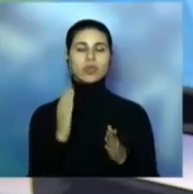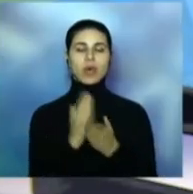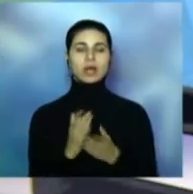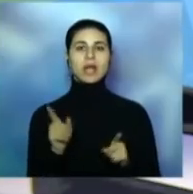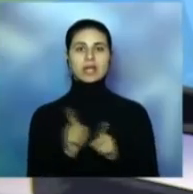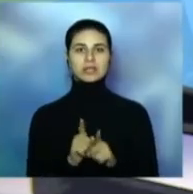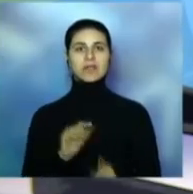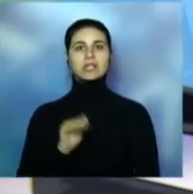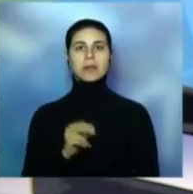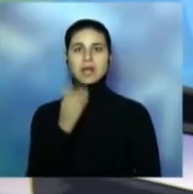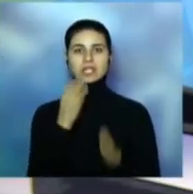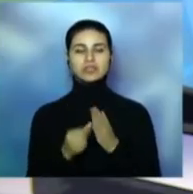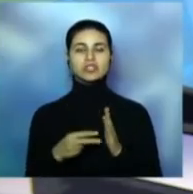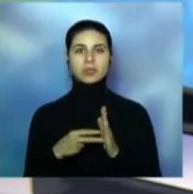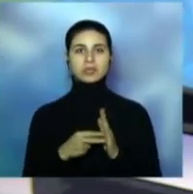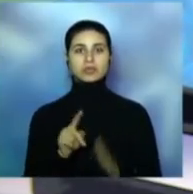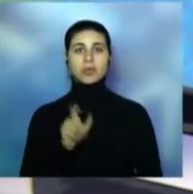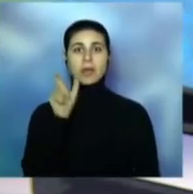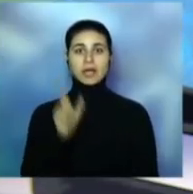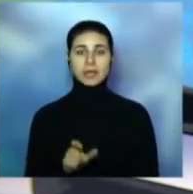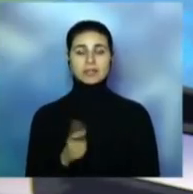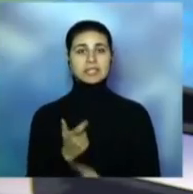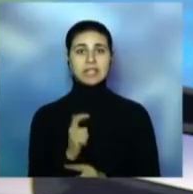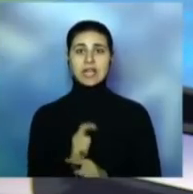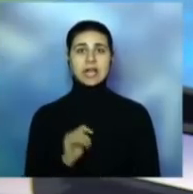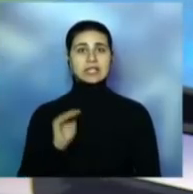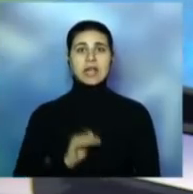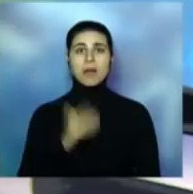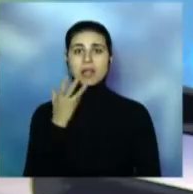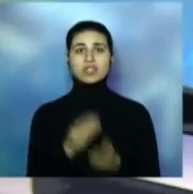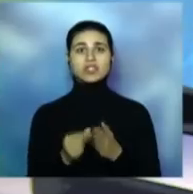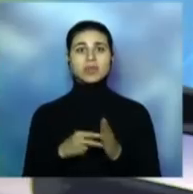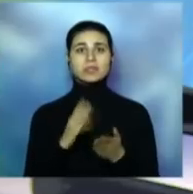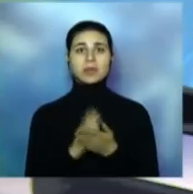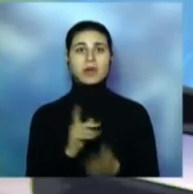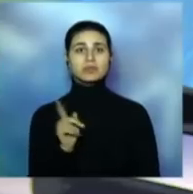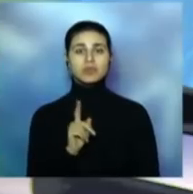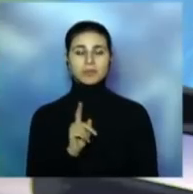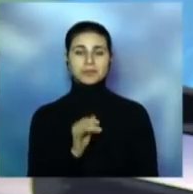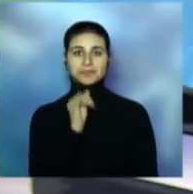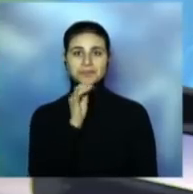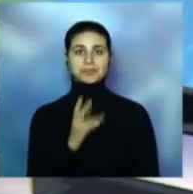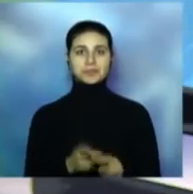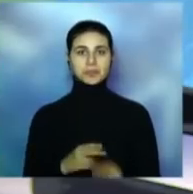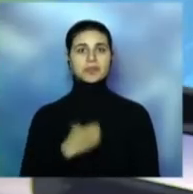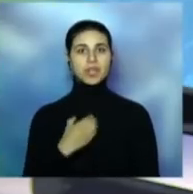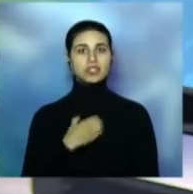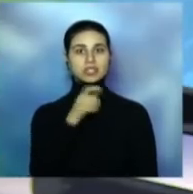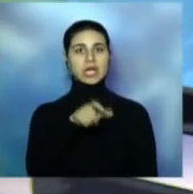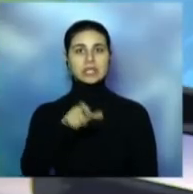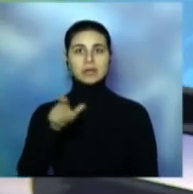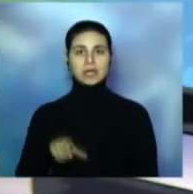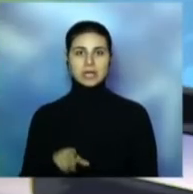ასევე დაბალი თვითშეფასების. რომ ადამიანს იმდენად დაბალი თვითშეფასება აქვს, რომ ერთგვარად ეშინია